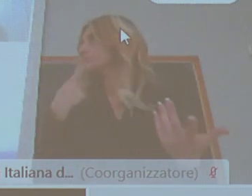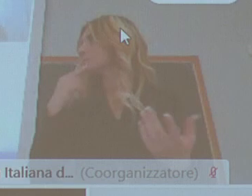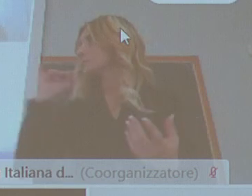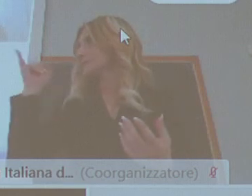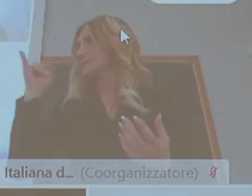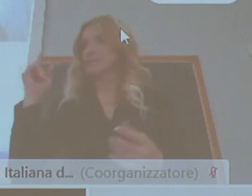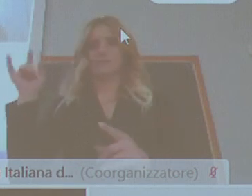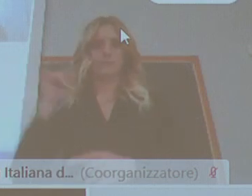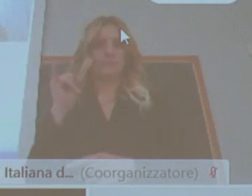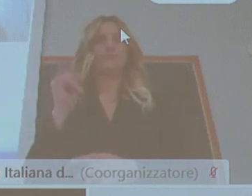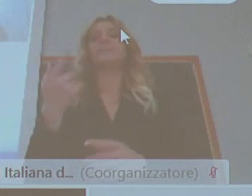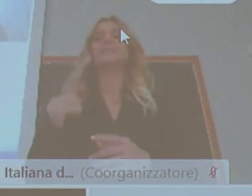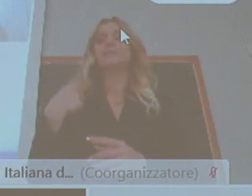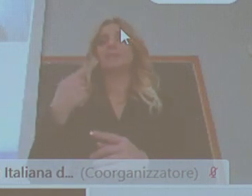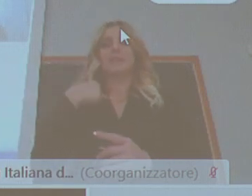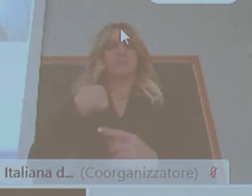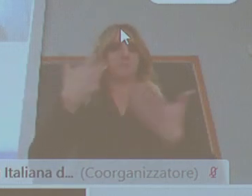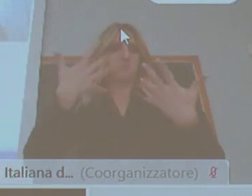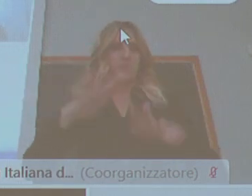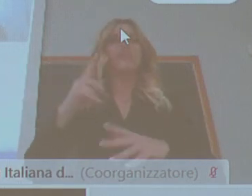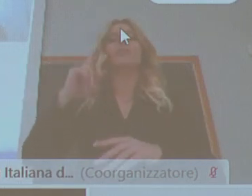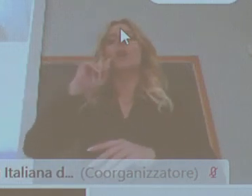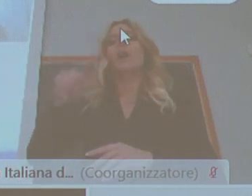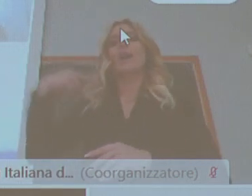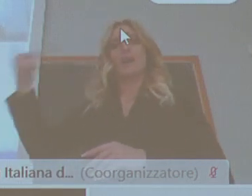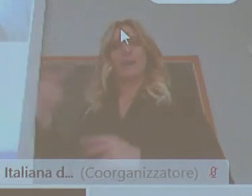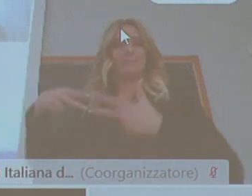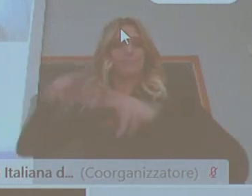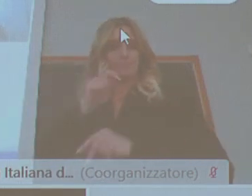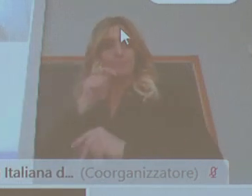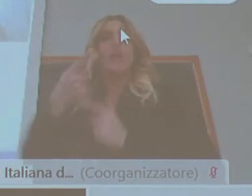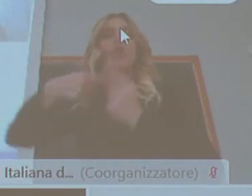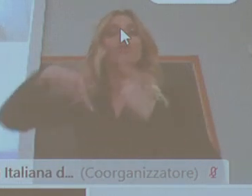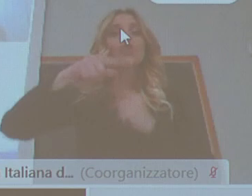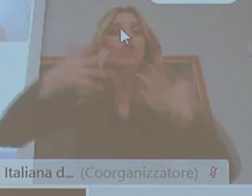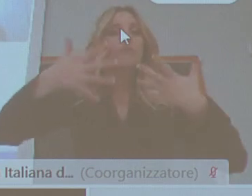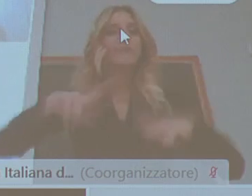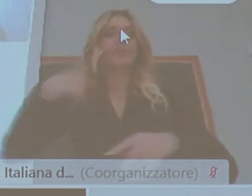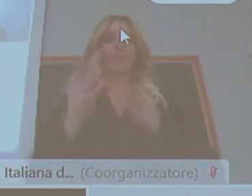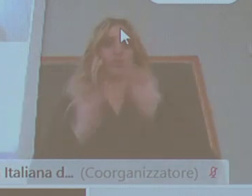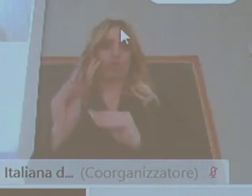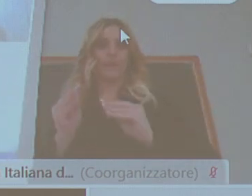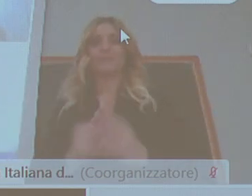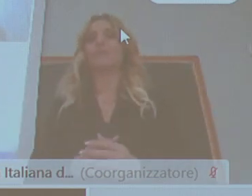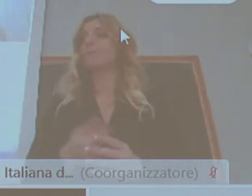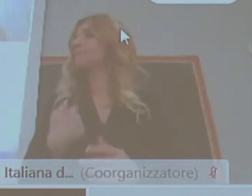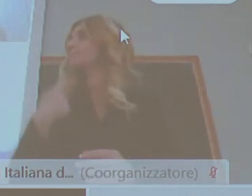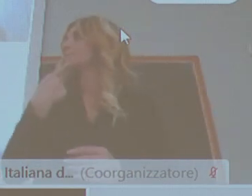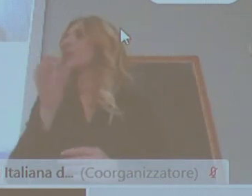finiamo il giro con la professoressa Tondini. Tra l'altro si è detto, professoressa,